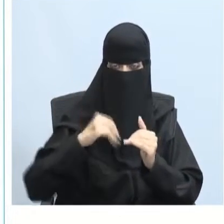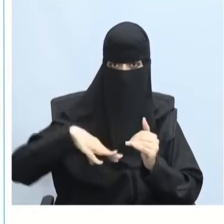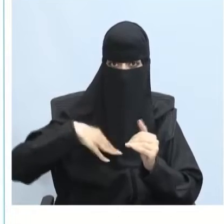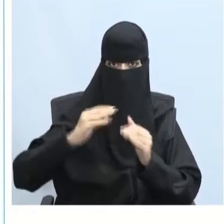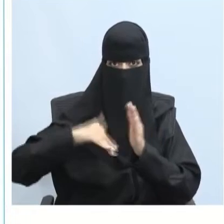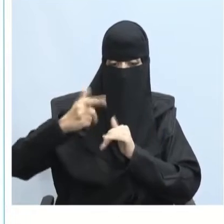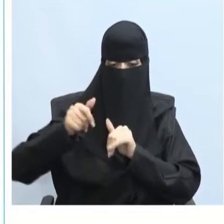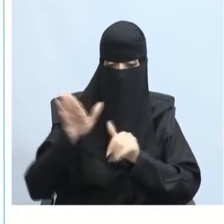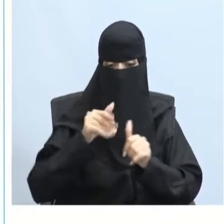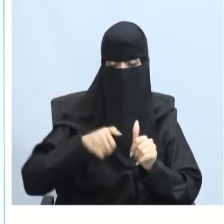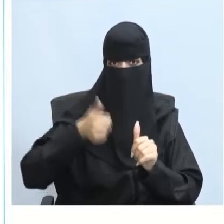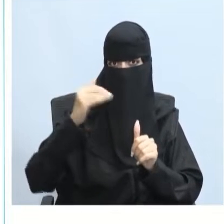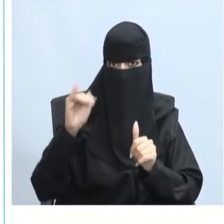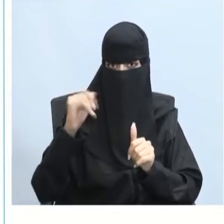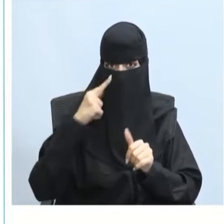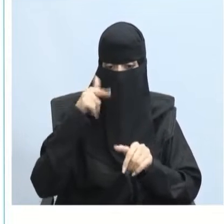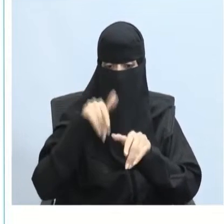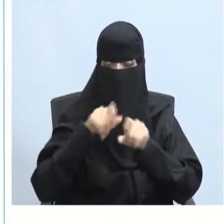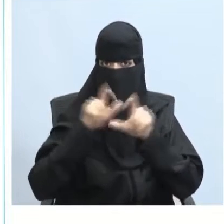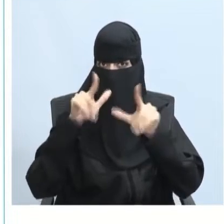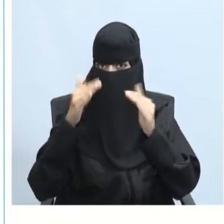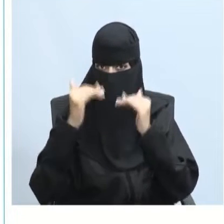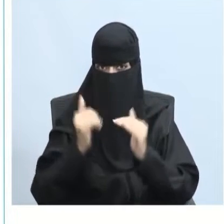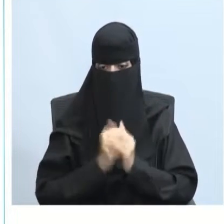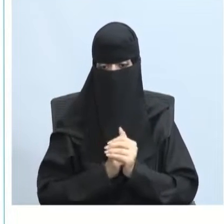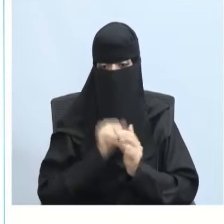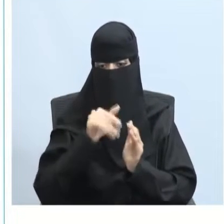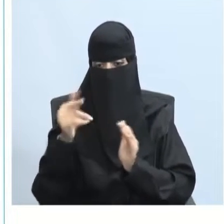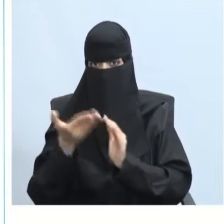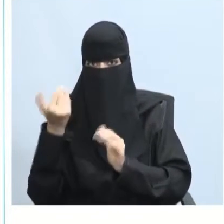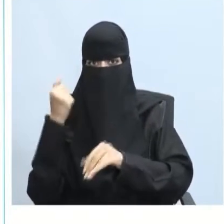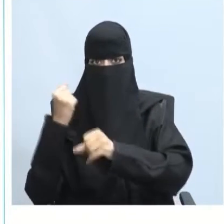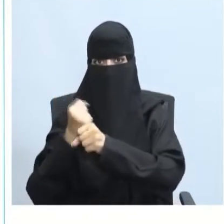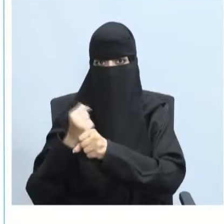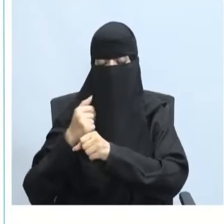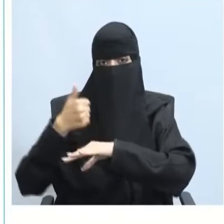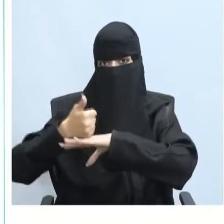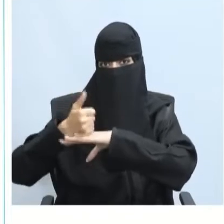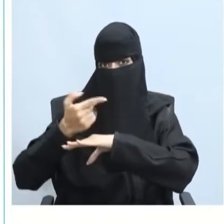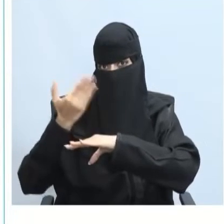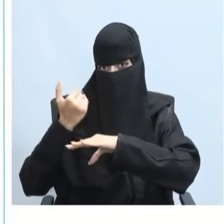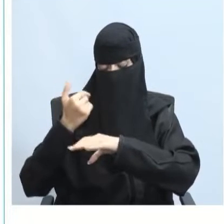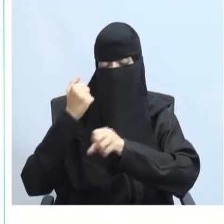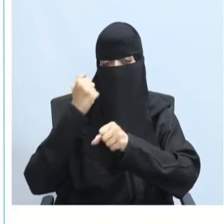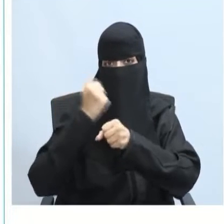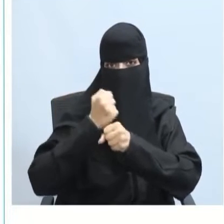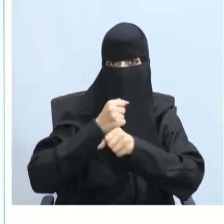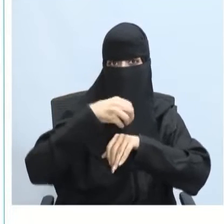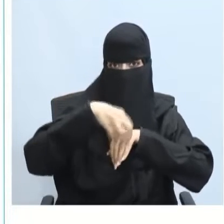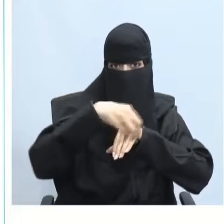عندنا الادوار اللي هي الادوار اللي هي المسميات الوظيفيه وعندنا